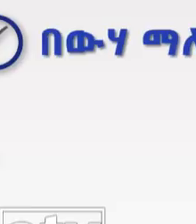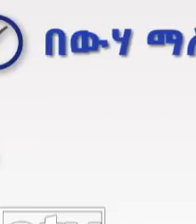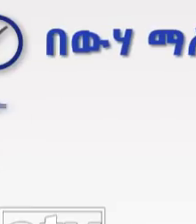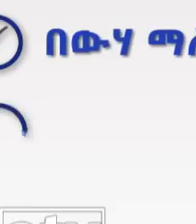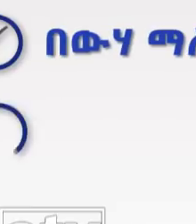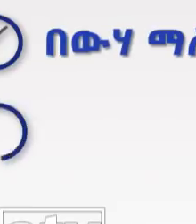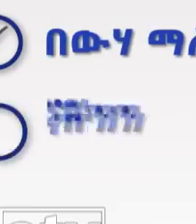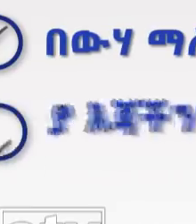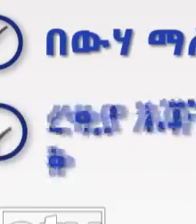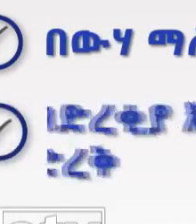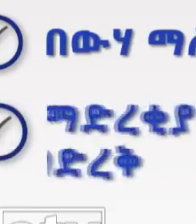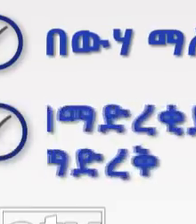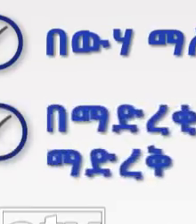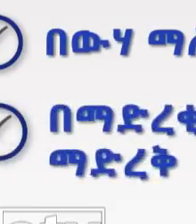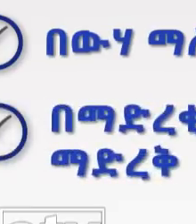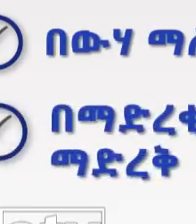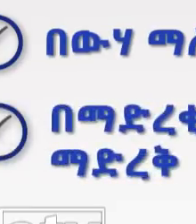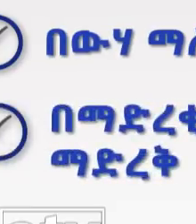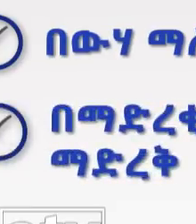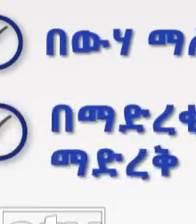እንፈልጋለን።